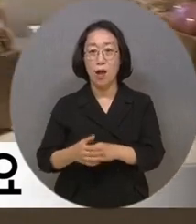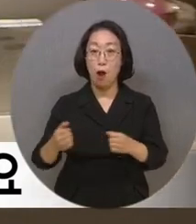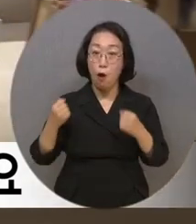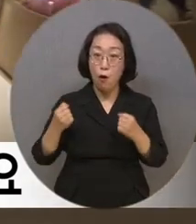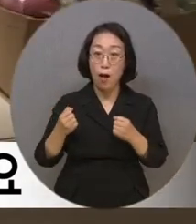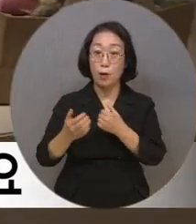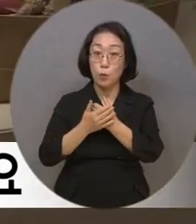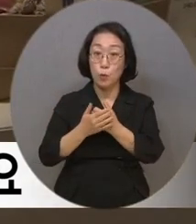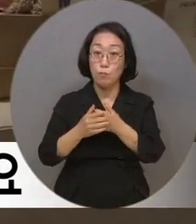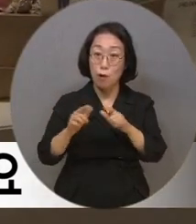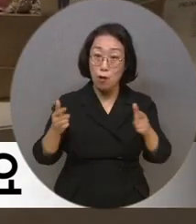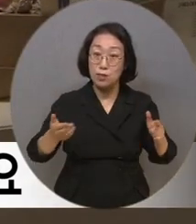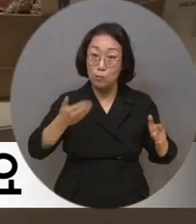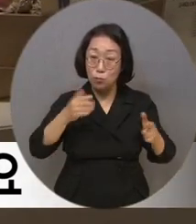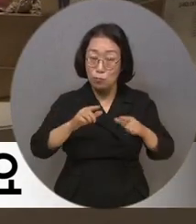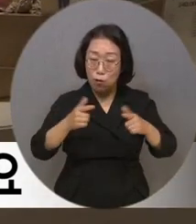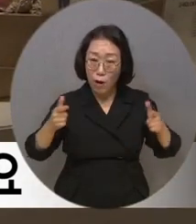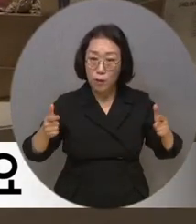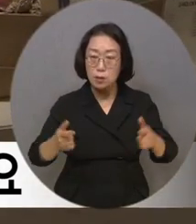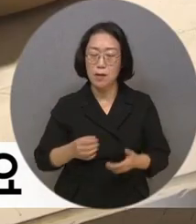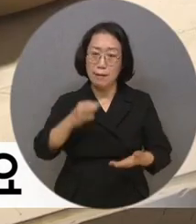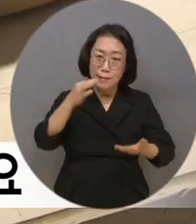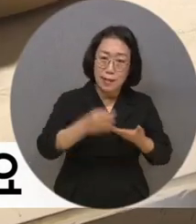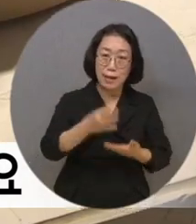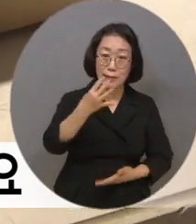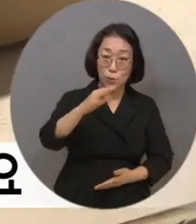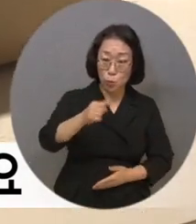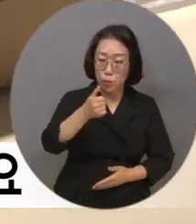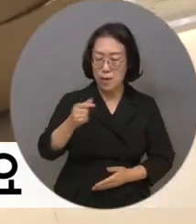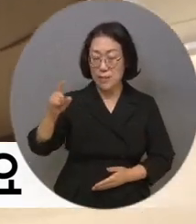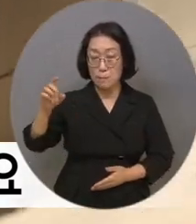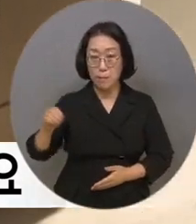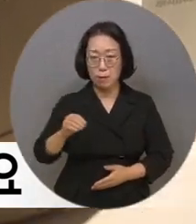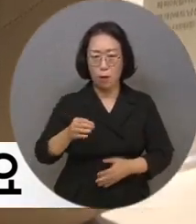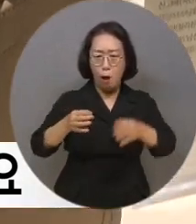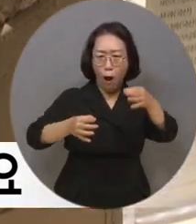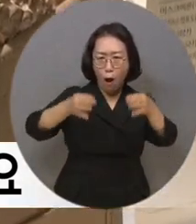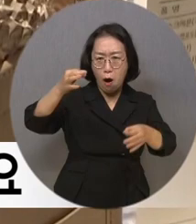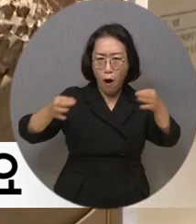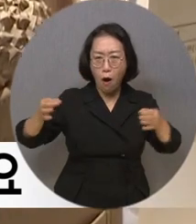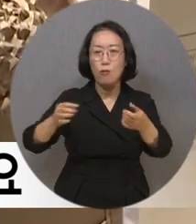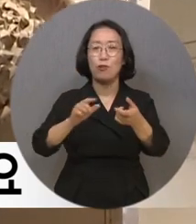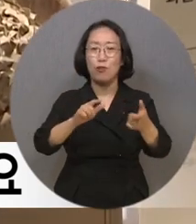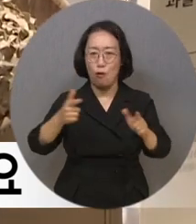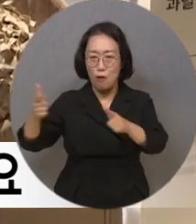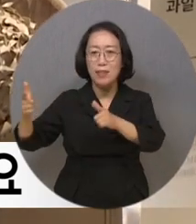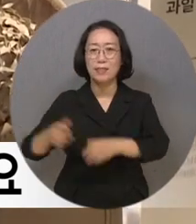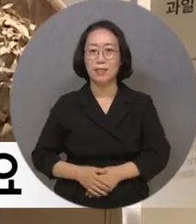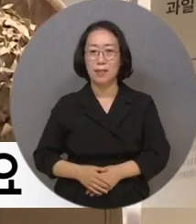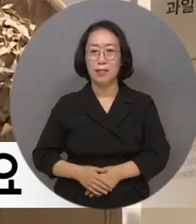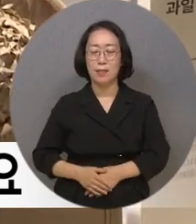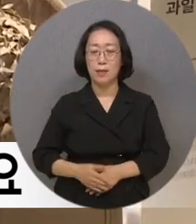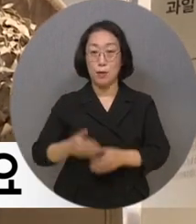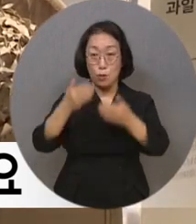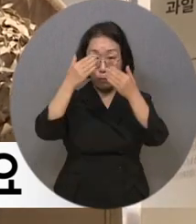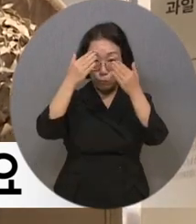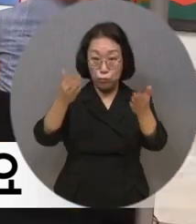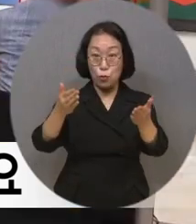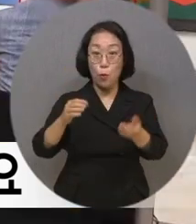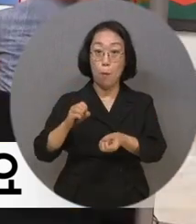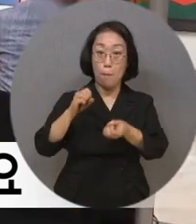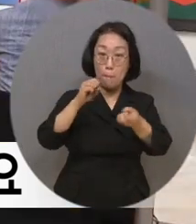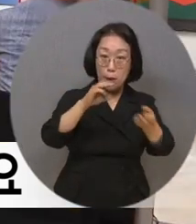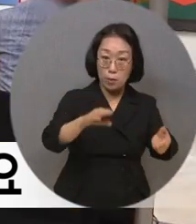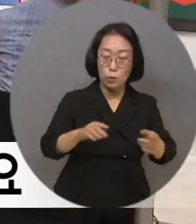품목으로 구성됐고 가격대도 4,500원부터 10만 원대까지 다양합니다. 무료 배송과 최대 10% 할인